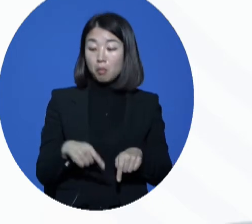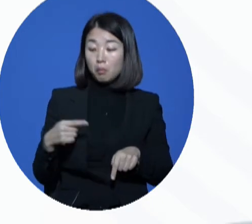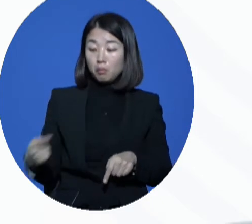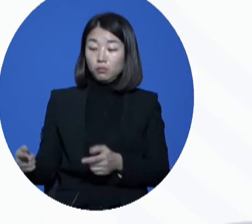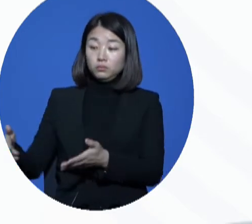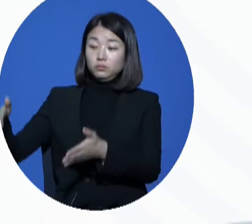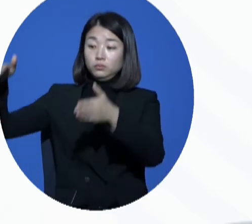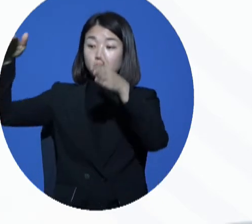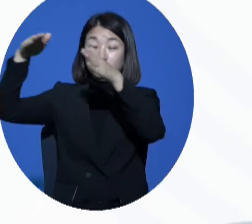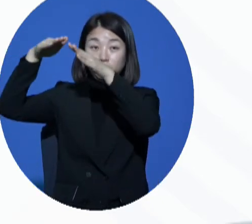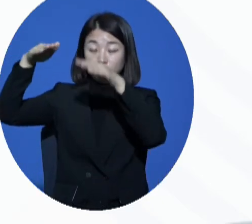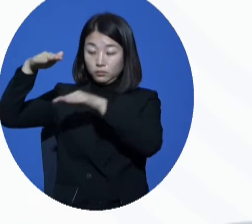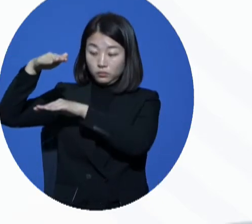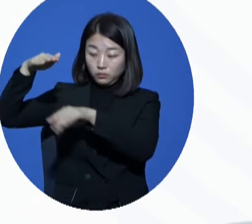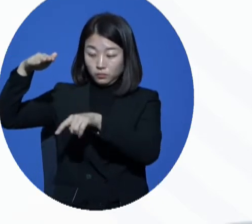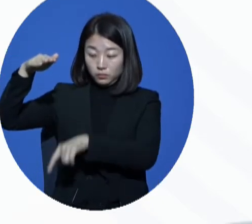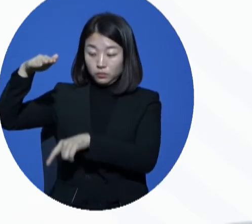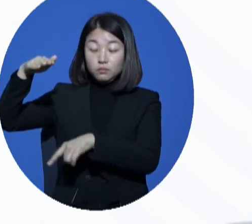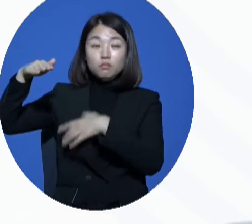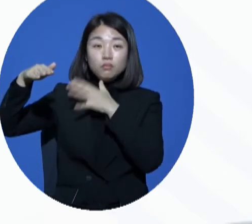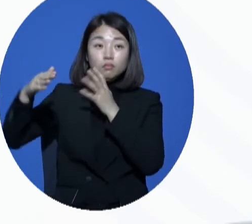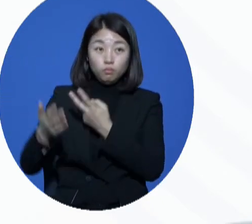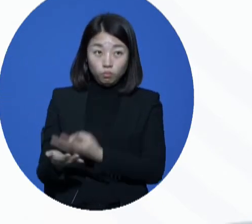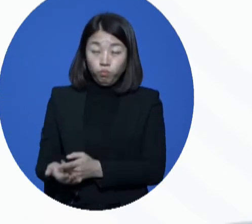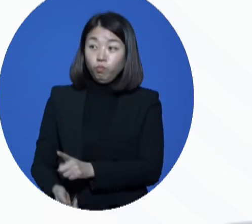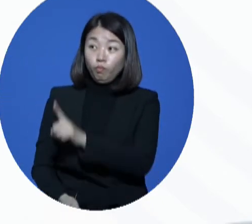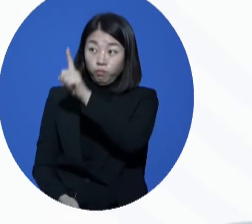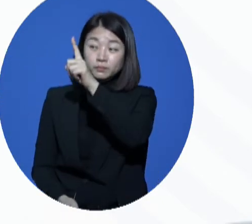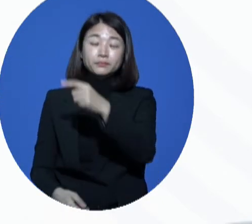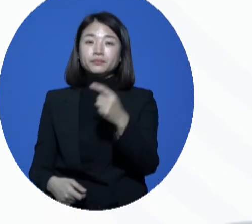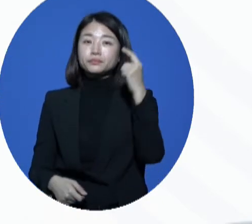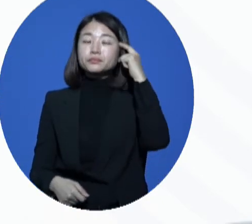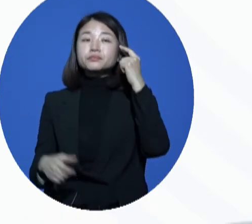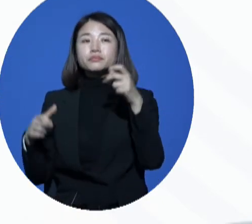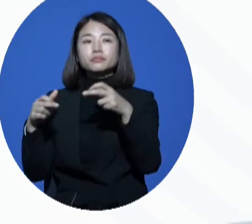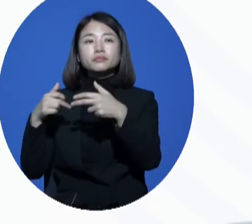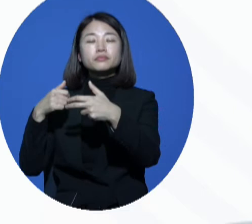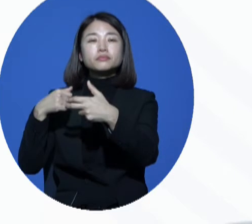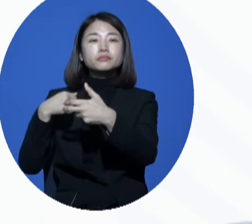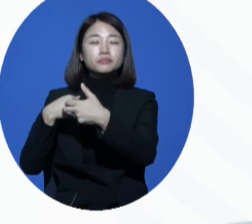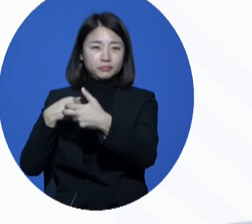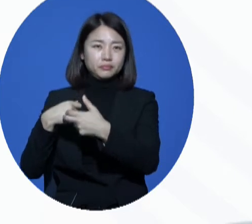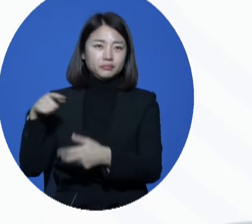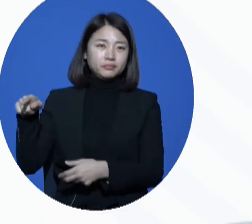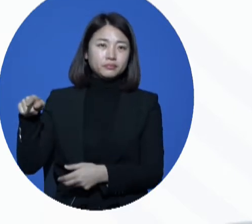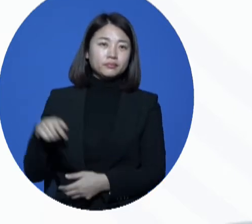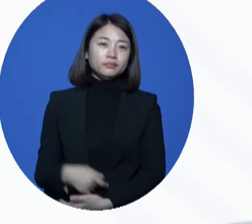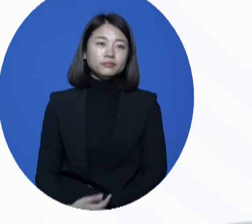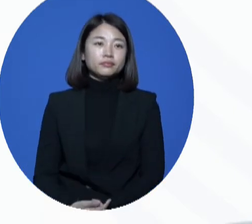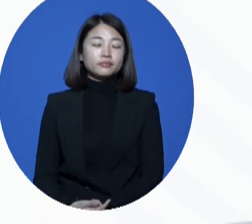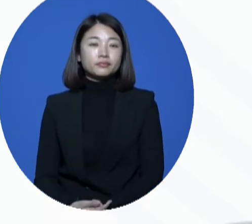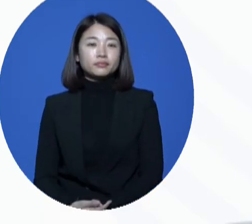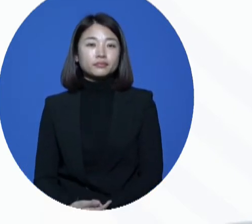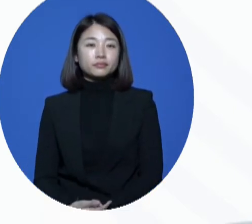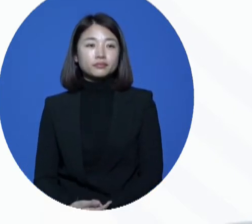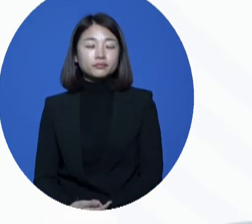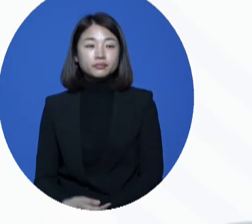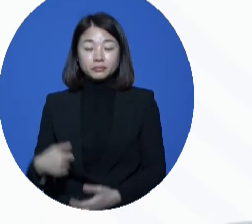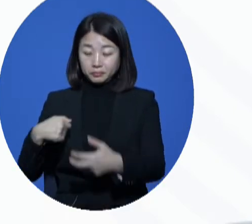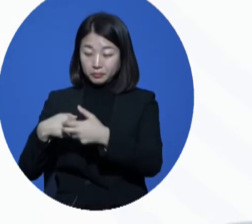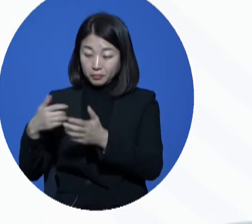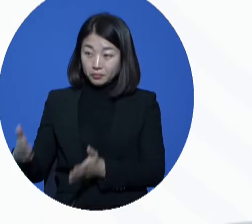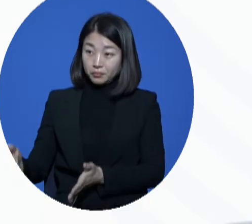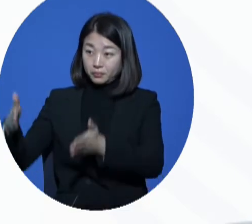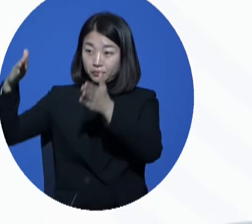있는 병원이거든요. 대로변에 있고 아무도 여기가 사람들이 이런 대형 엄청난 병원인지 몰랐습니다. 근데 이